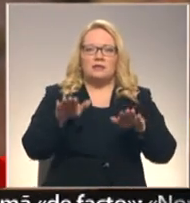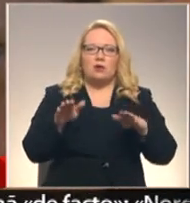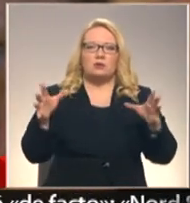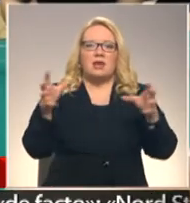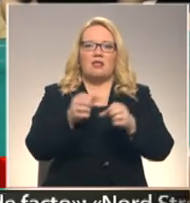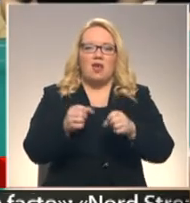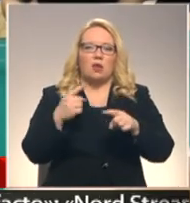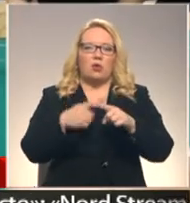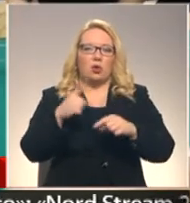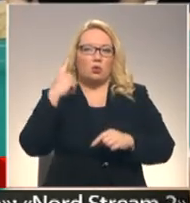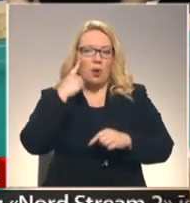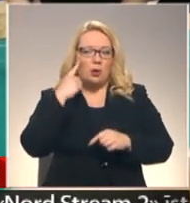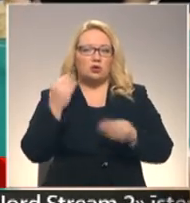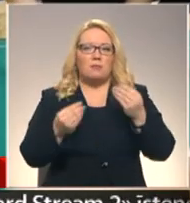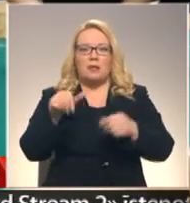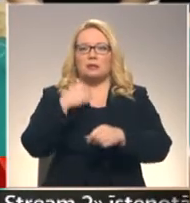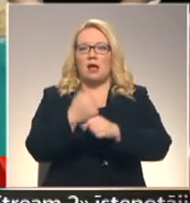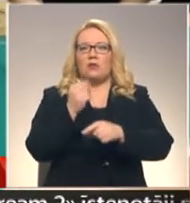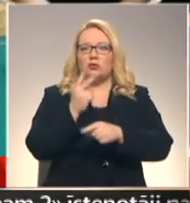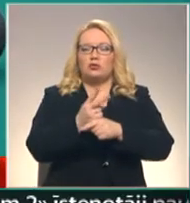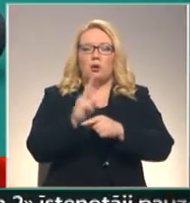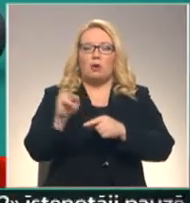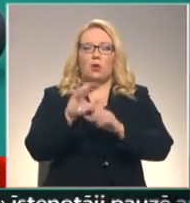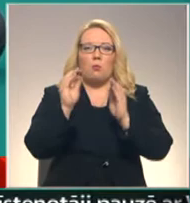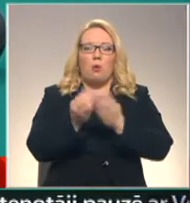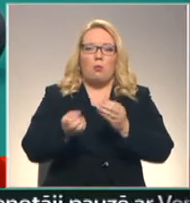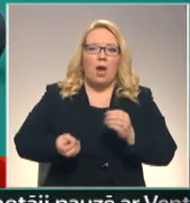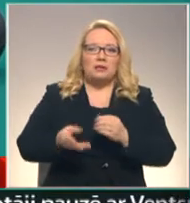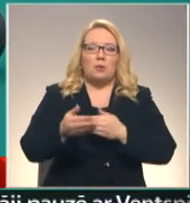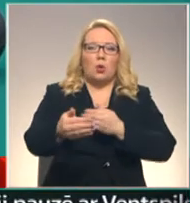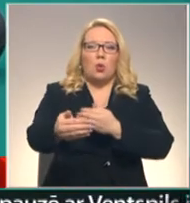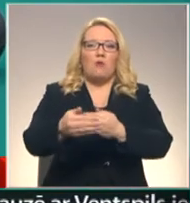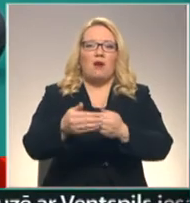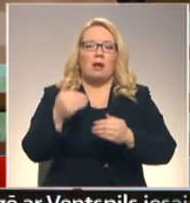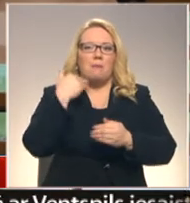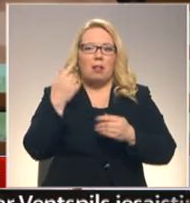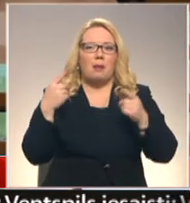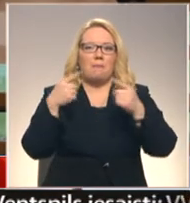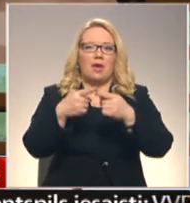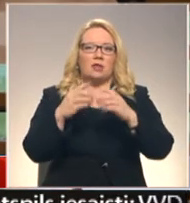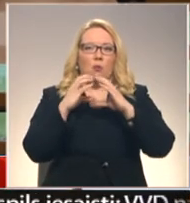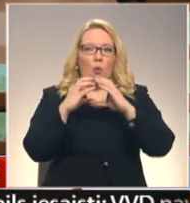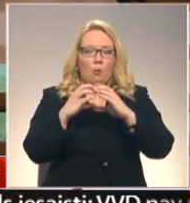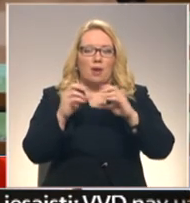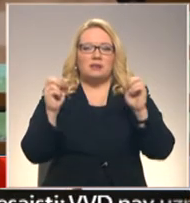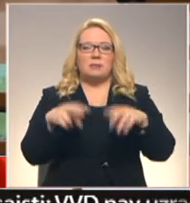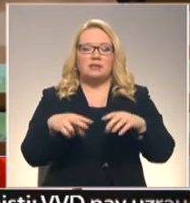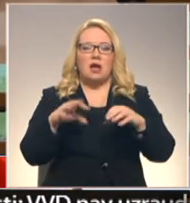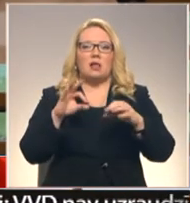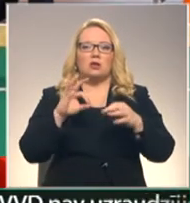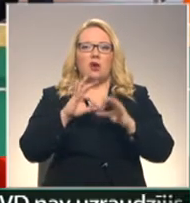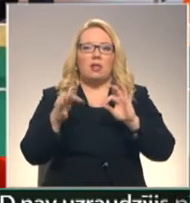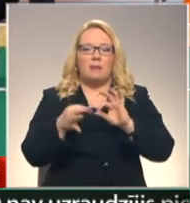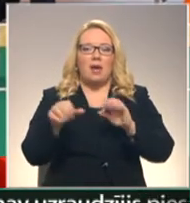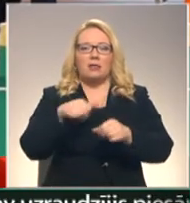kā arī domāšanu. Spēles galvenais uzdevums ir aizripināt bumbiņu pēc iespējas tuvāk Baltijai mērķa bumbai. Speciālās olimpiādes